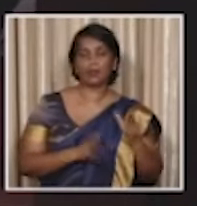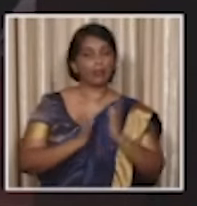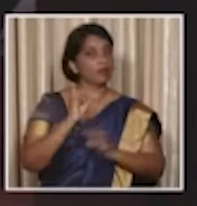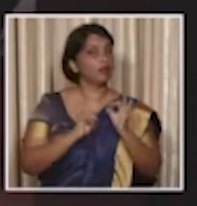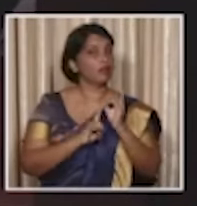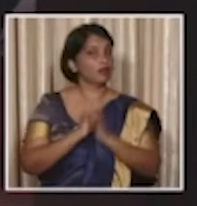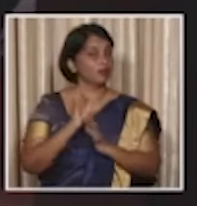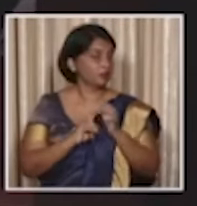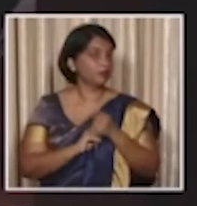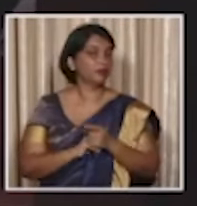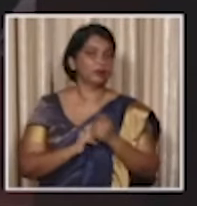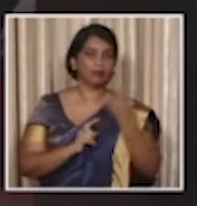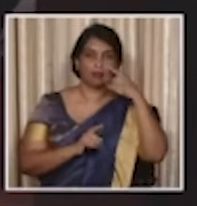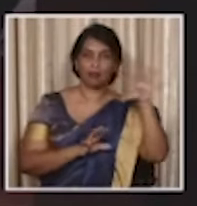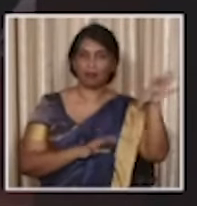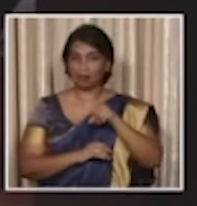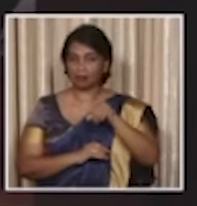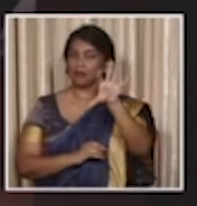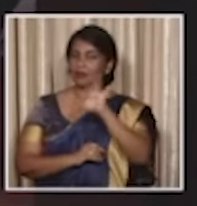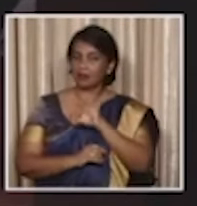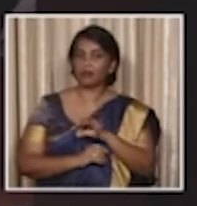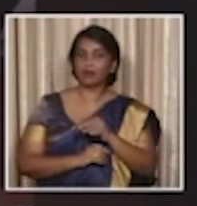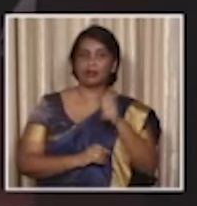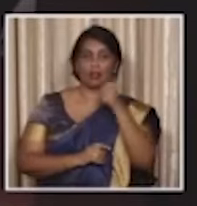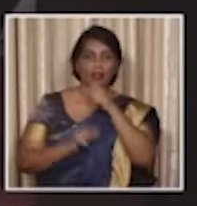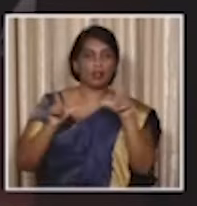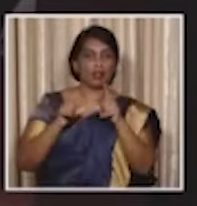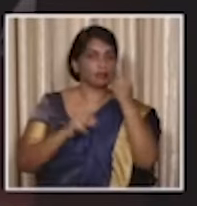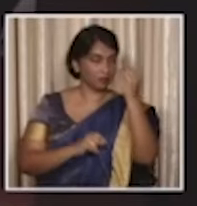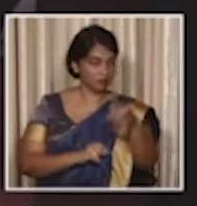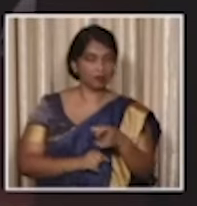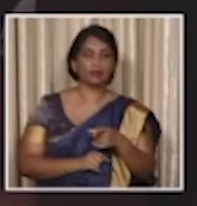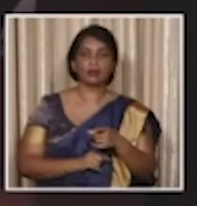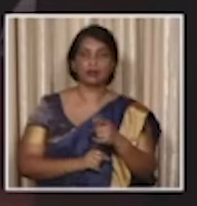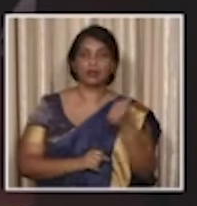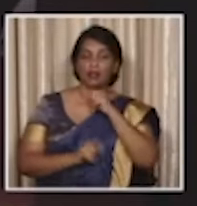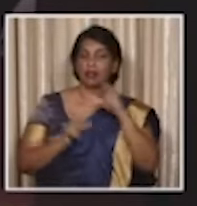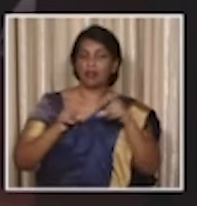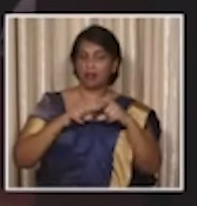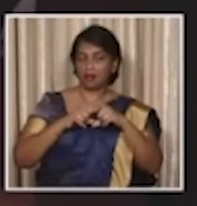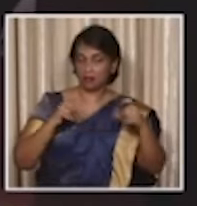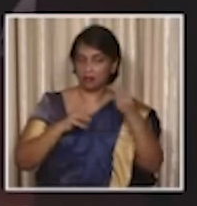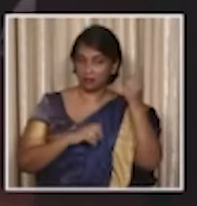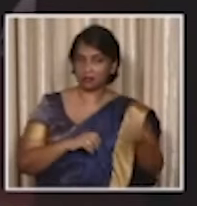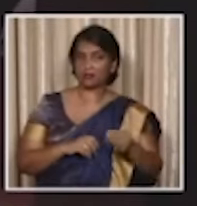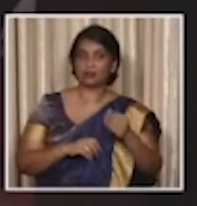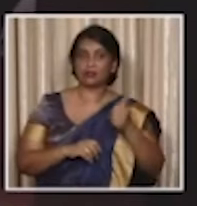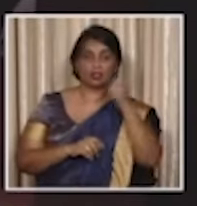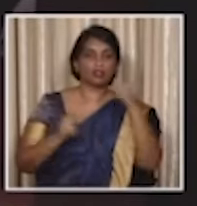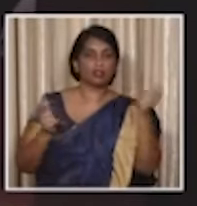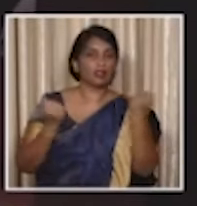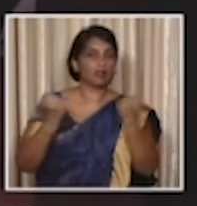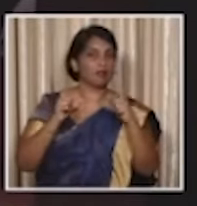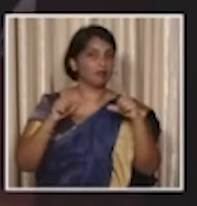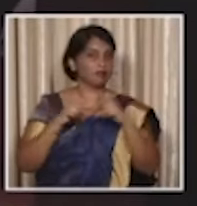මන්ත්‍රීවරුන්ව බිලීබා ගන්නට බාර් පර්මිට් බෙදෙන ලිකර් පර්මිට් බෙදෙන වයින් ස්ටෝස් බලපත්‍ර